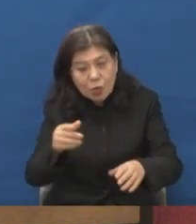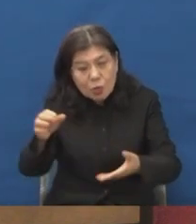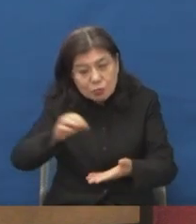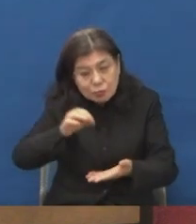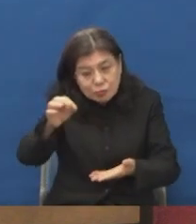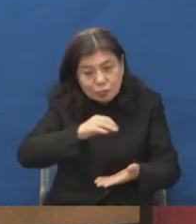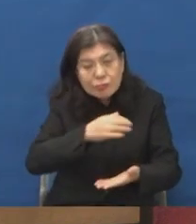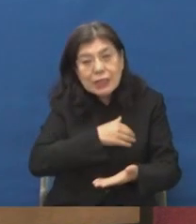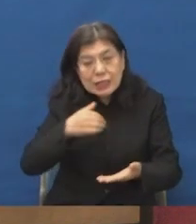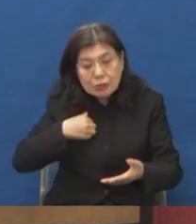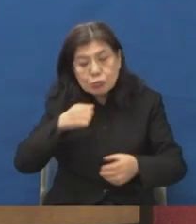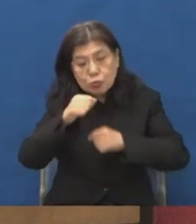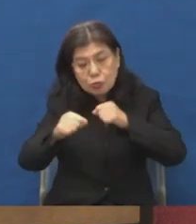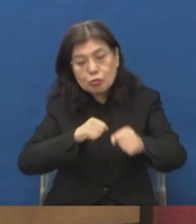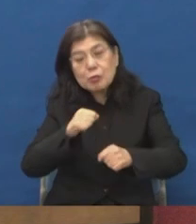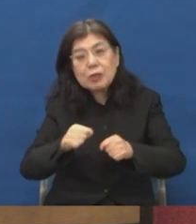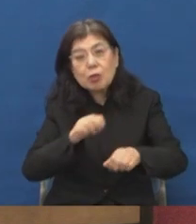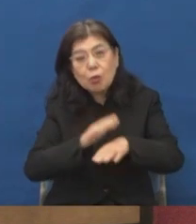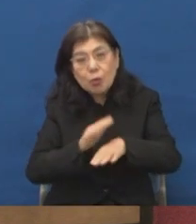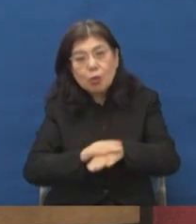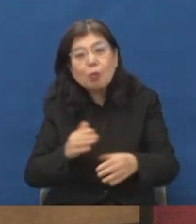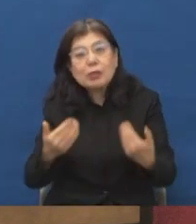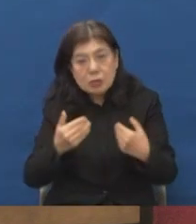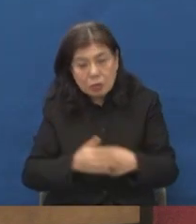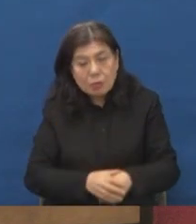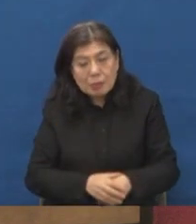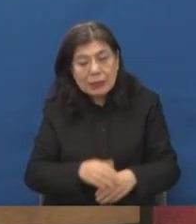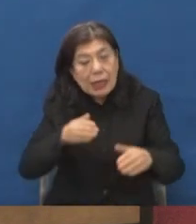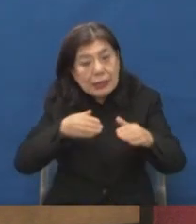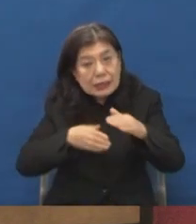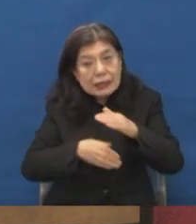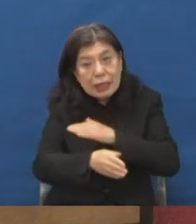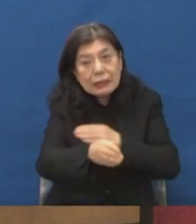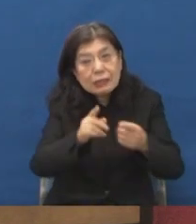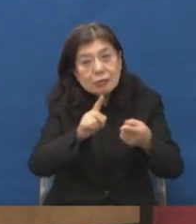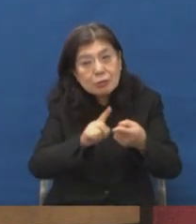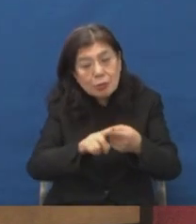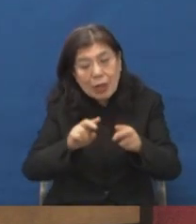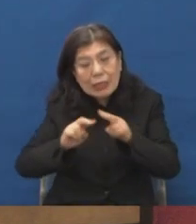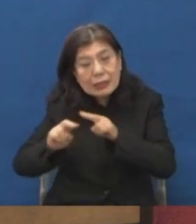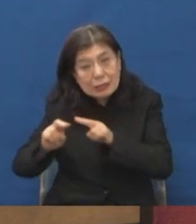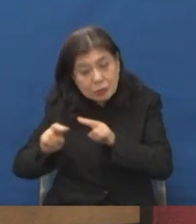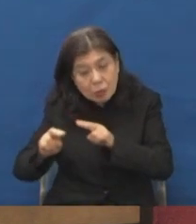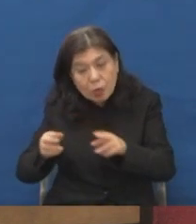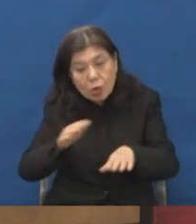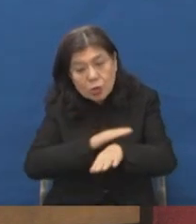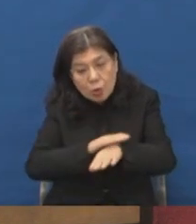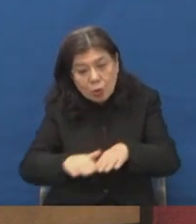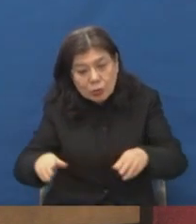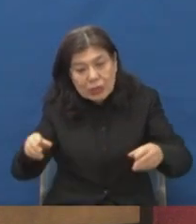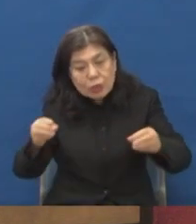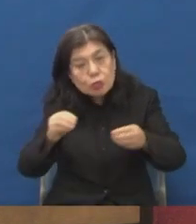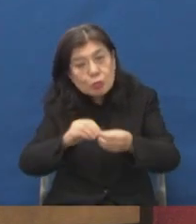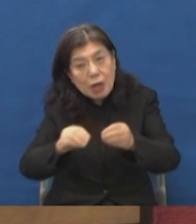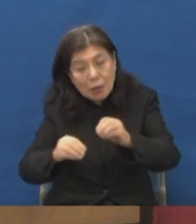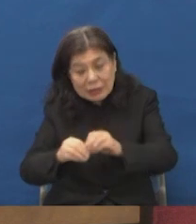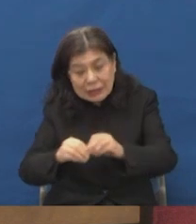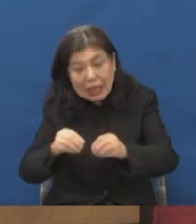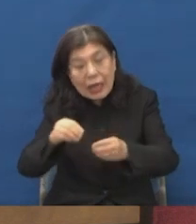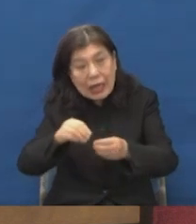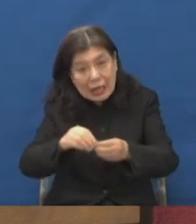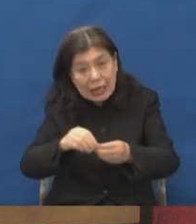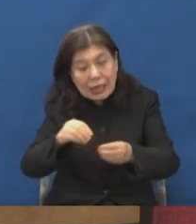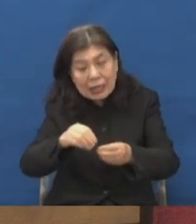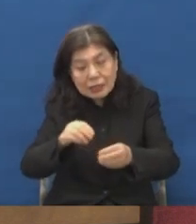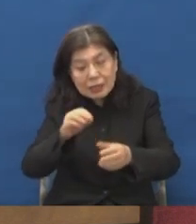みをお願いいたします。また、地下鉄をはじめとする鉄道と市バスを上手に組み合わせた観光ルートの積極的